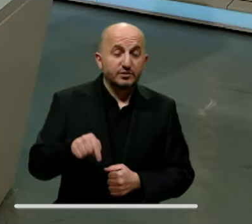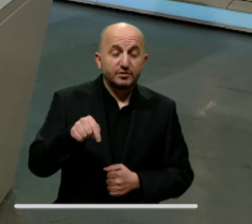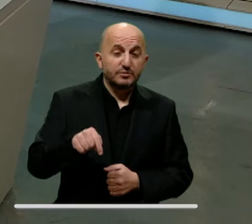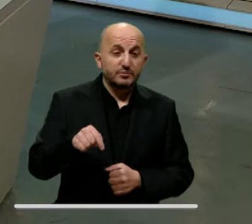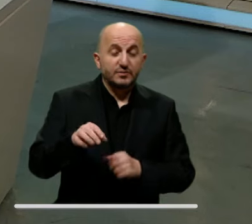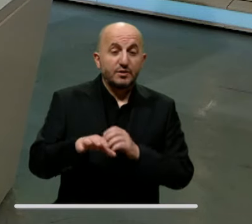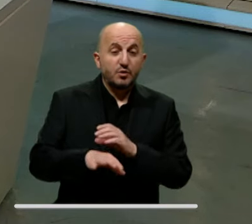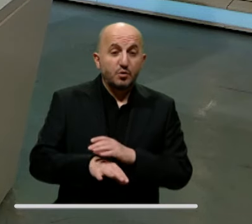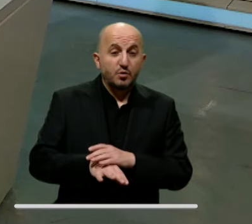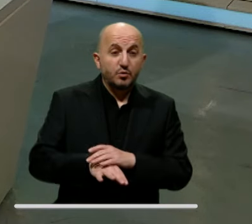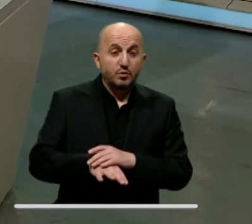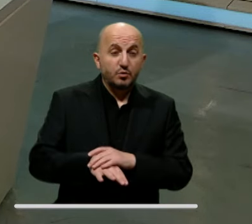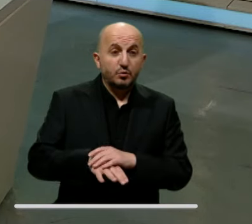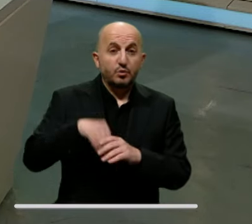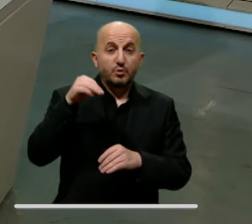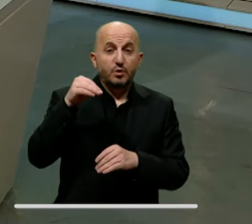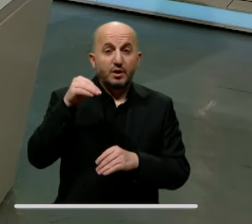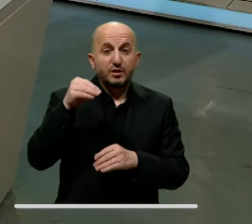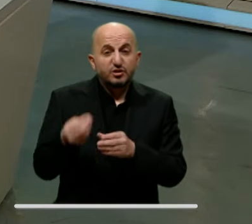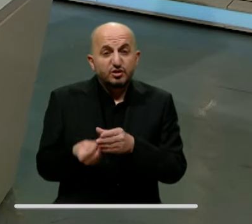çıksak gitmeye imkanım